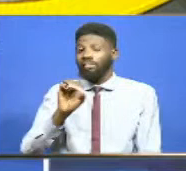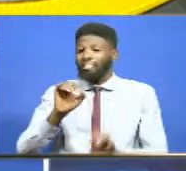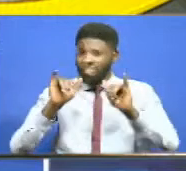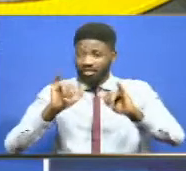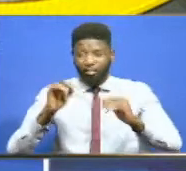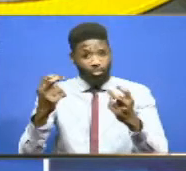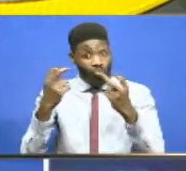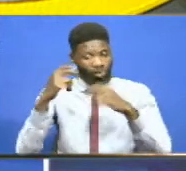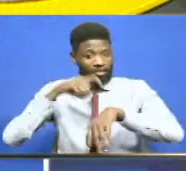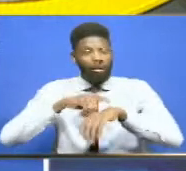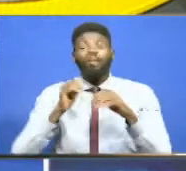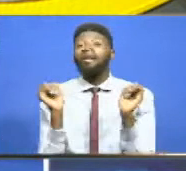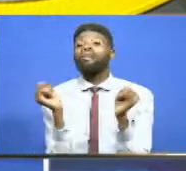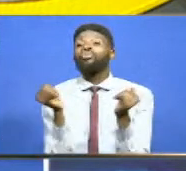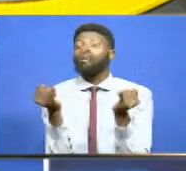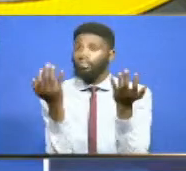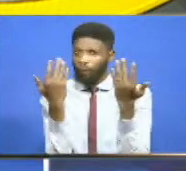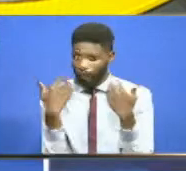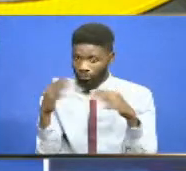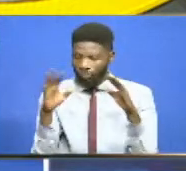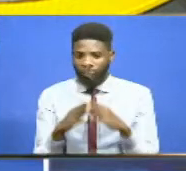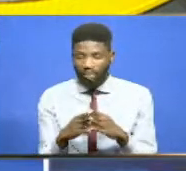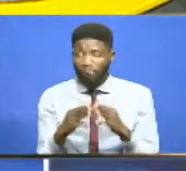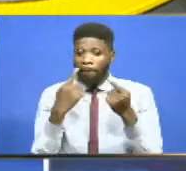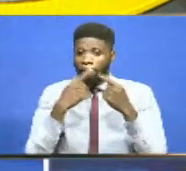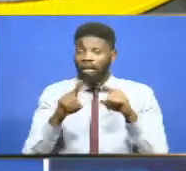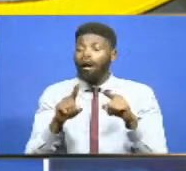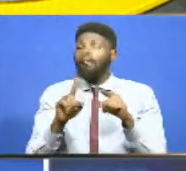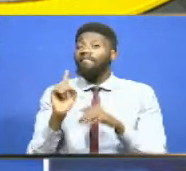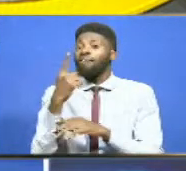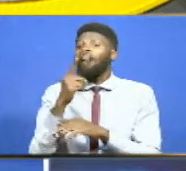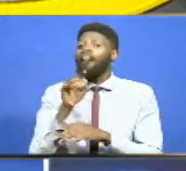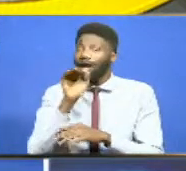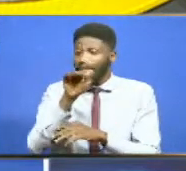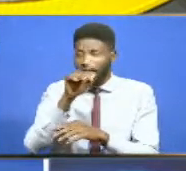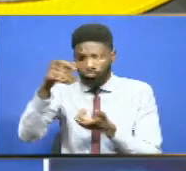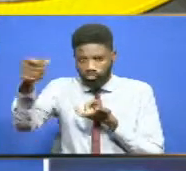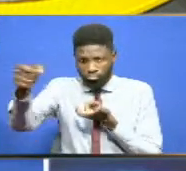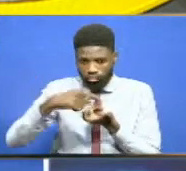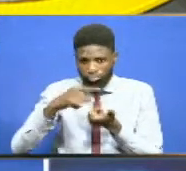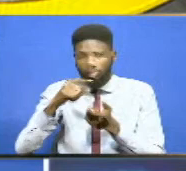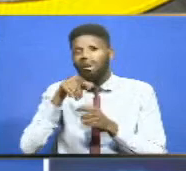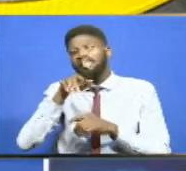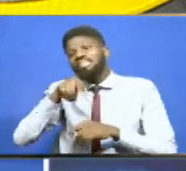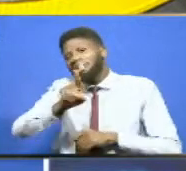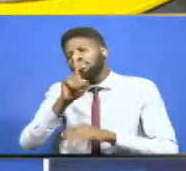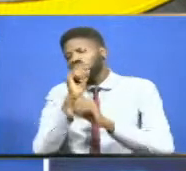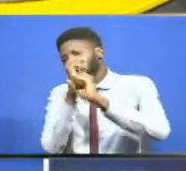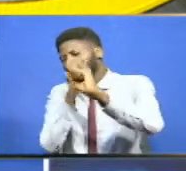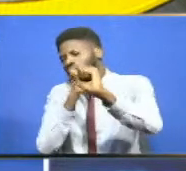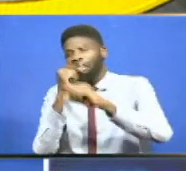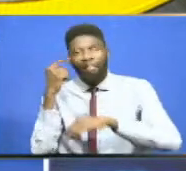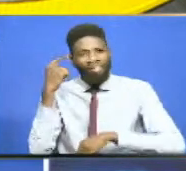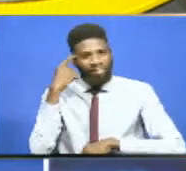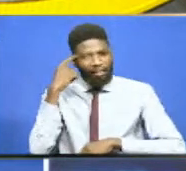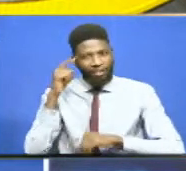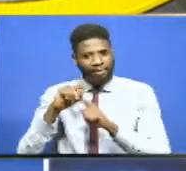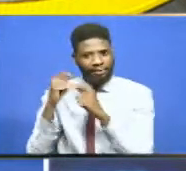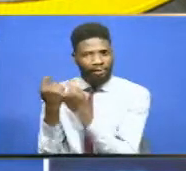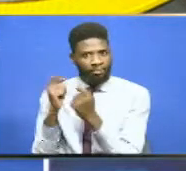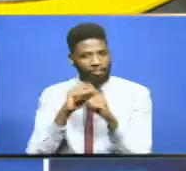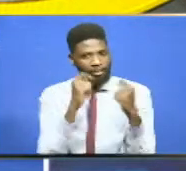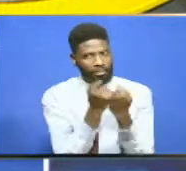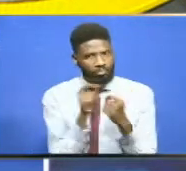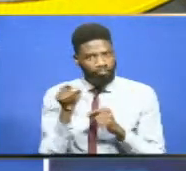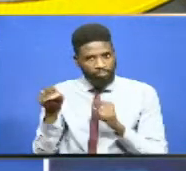tutakapomaliza taarifa hizi, lakini ningeomba utume ubashiri wako baina ya timu hizi mbili ni ipi ambayo unadhani